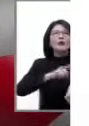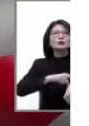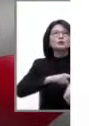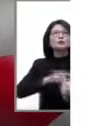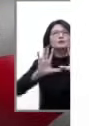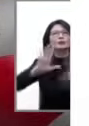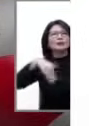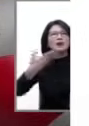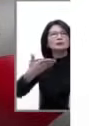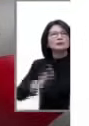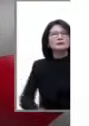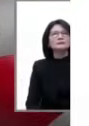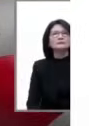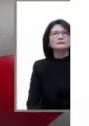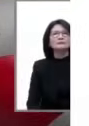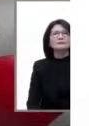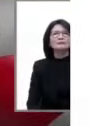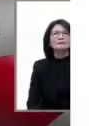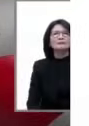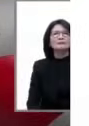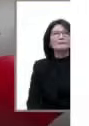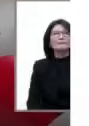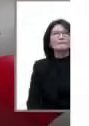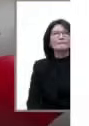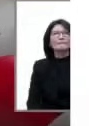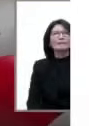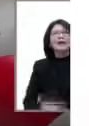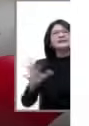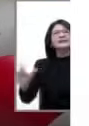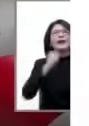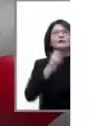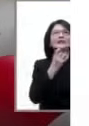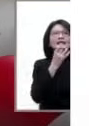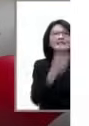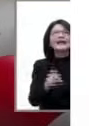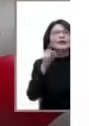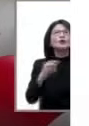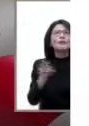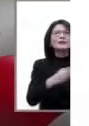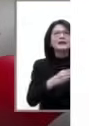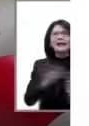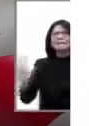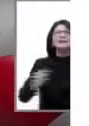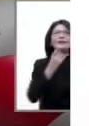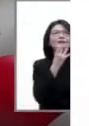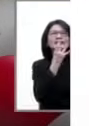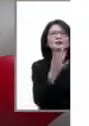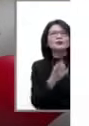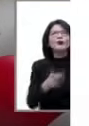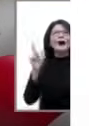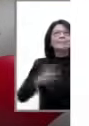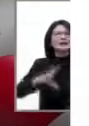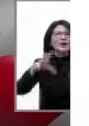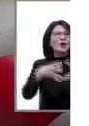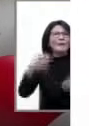kalau debat akademik enak kita rujukannya pada teori jurnal data analisis ini kan debat politik debat politik adalah membangun logika yang bisa